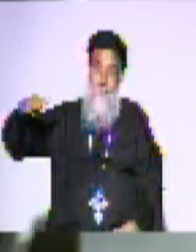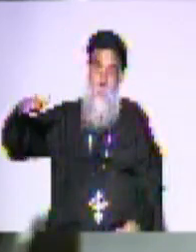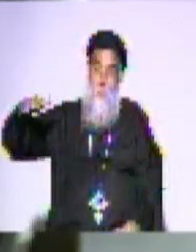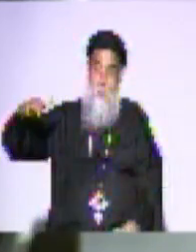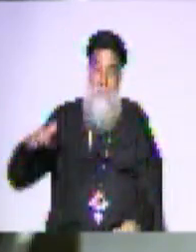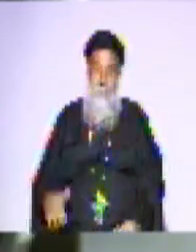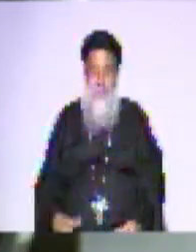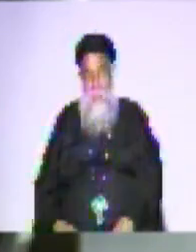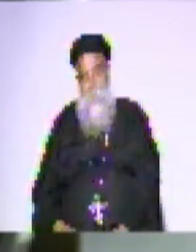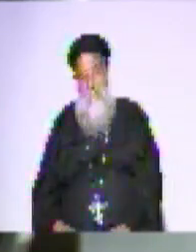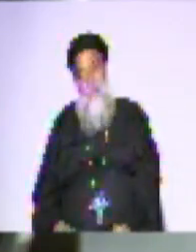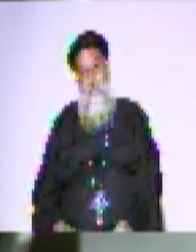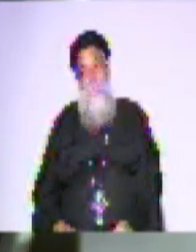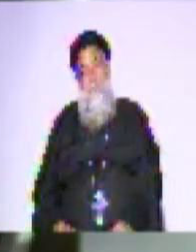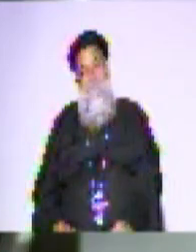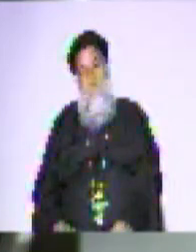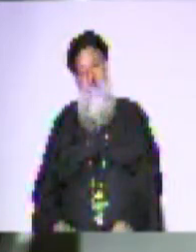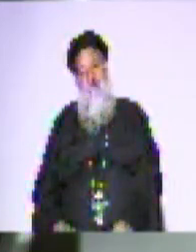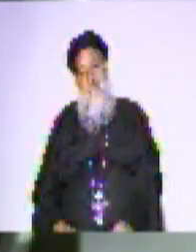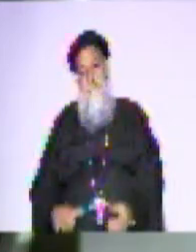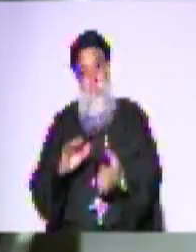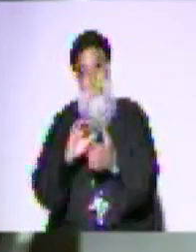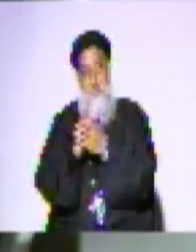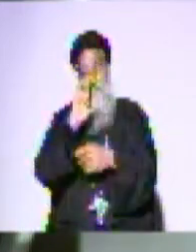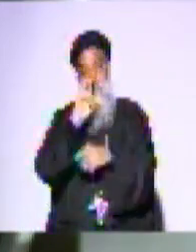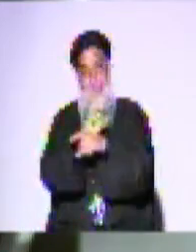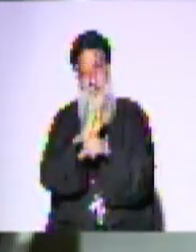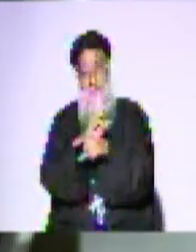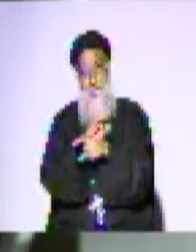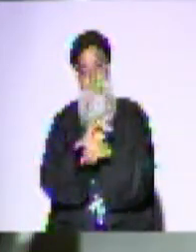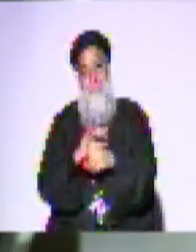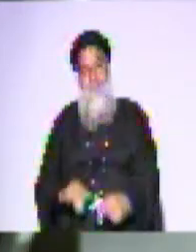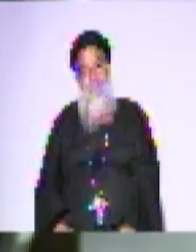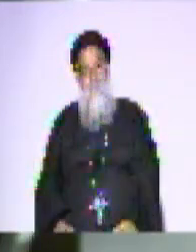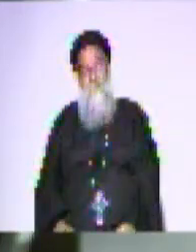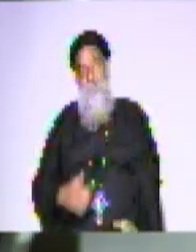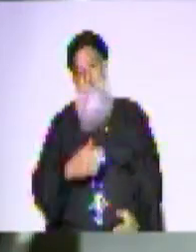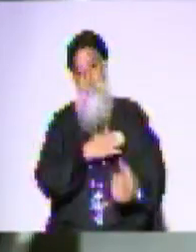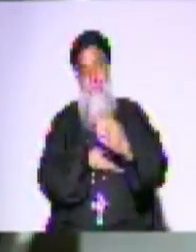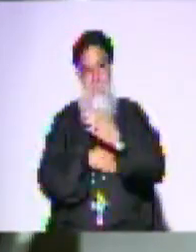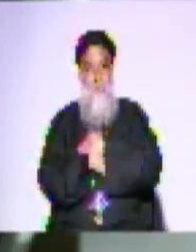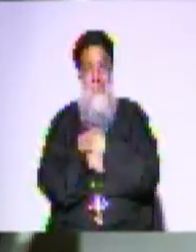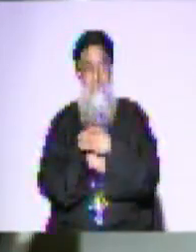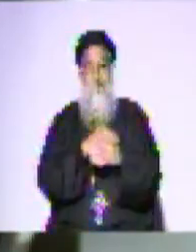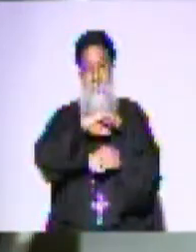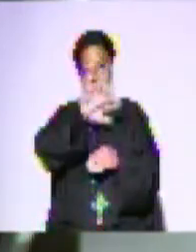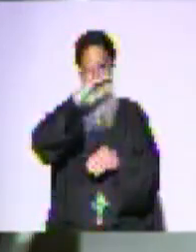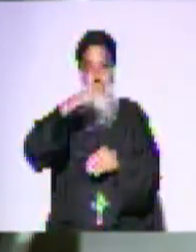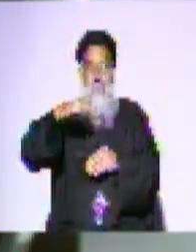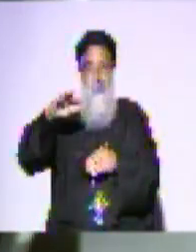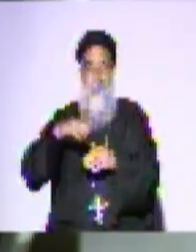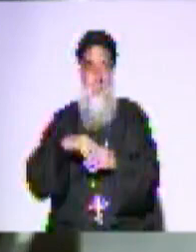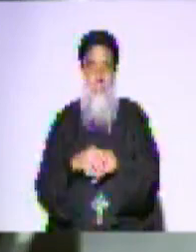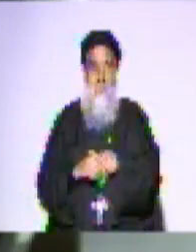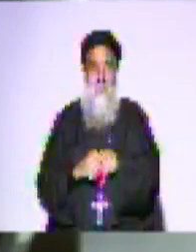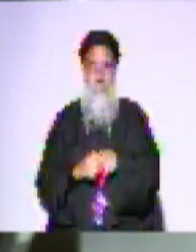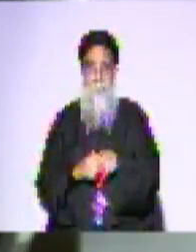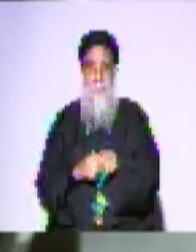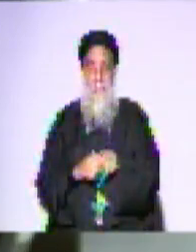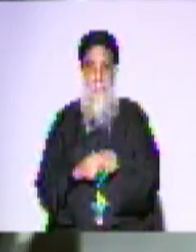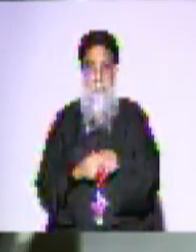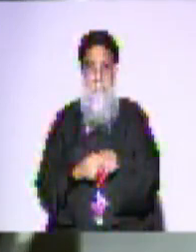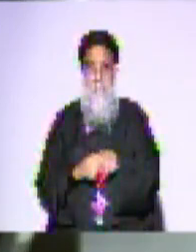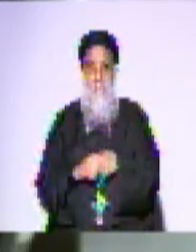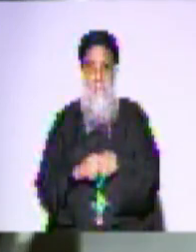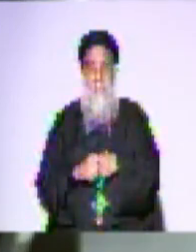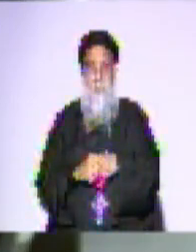الجبل مع التلاميذ وموسى وإيليا، جبل التجلي، انا شفته لما يعني